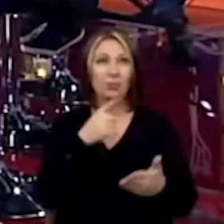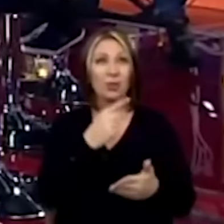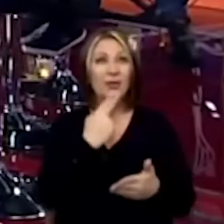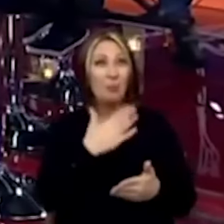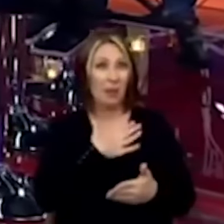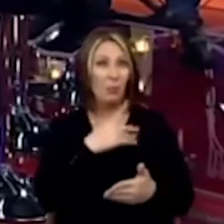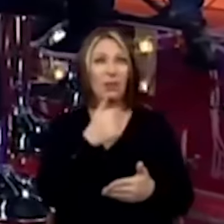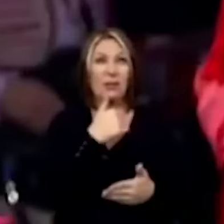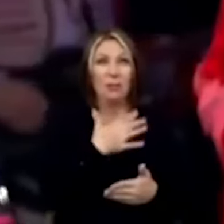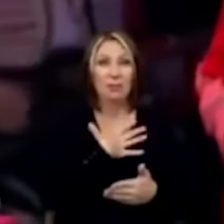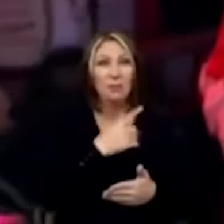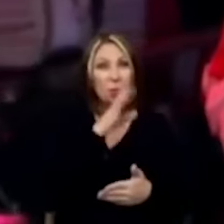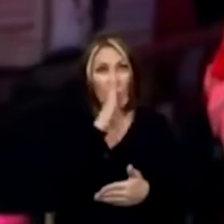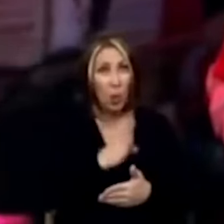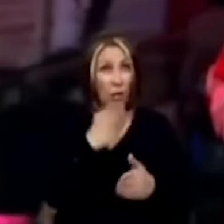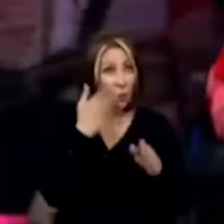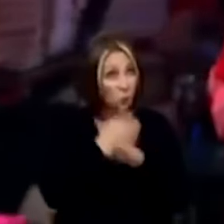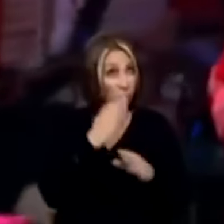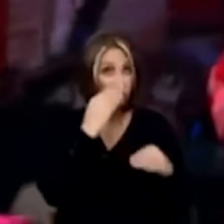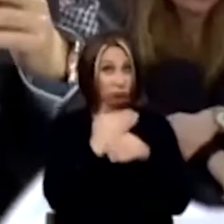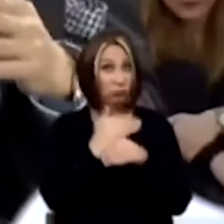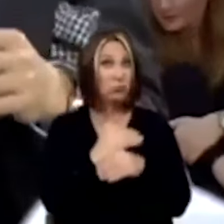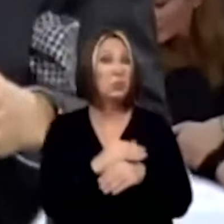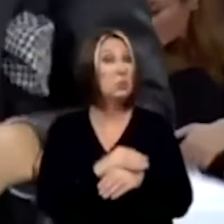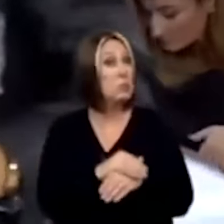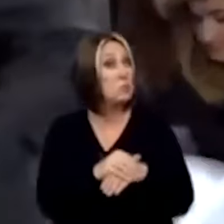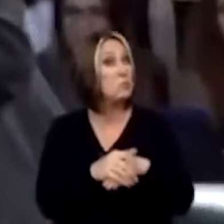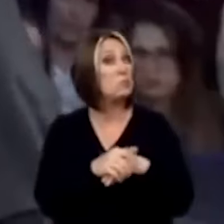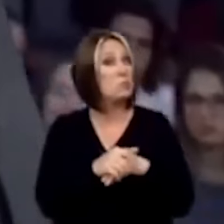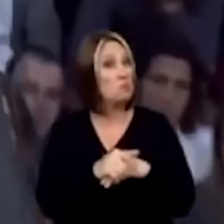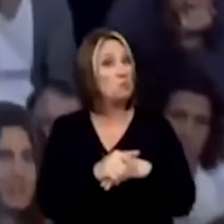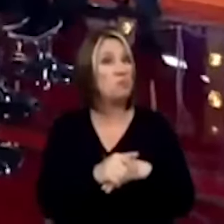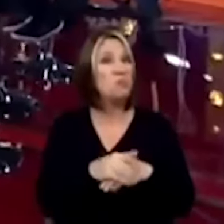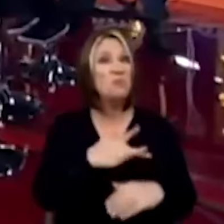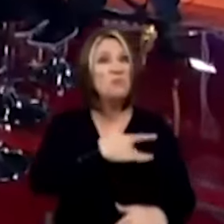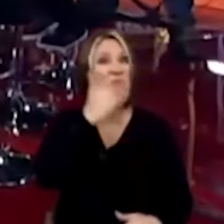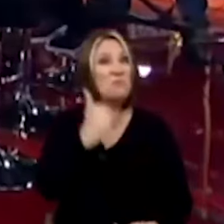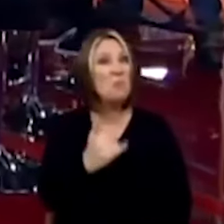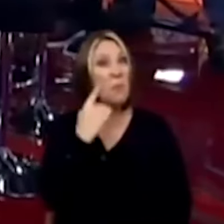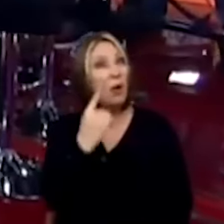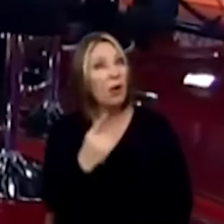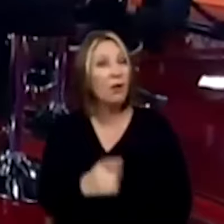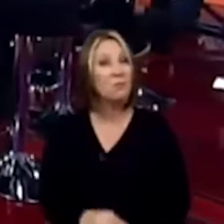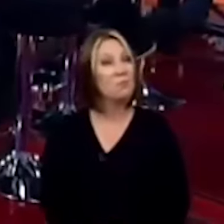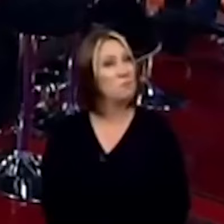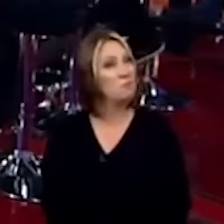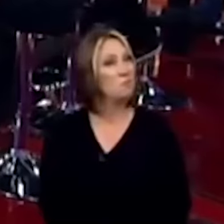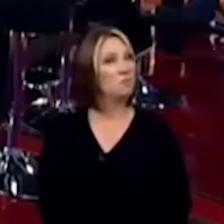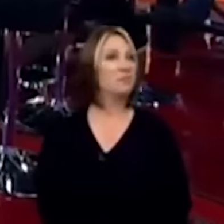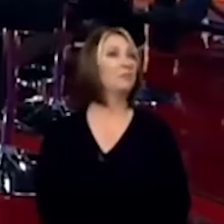benim, bu adam benim mi? Ve kurallara uyacağım. E tabi. İmzan... Faşizme bak.